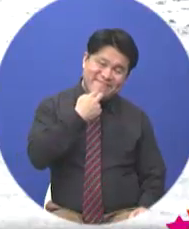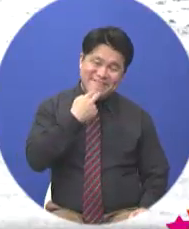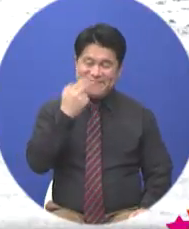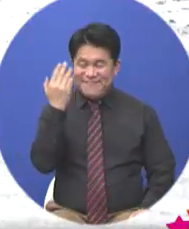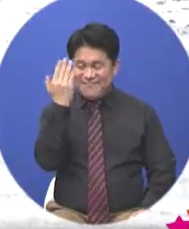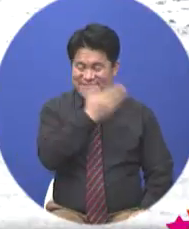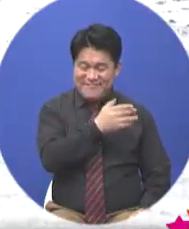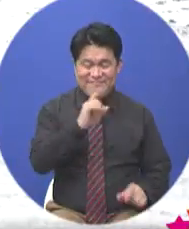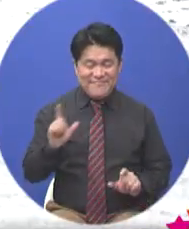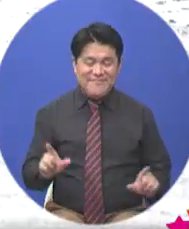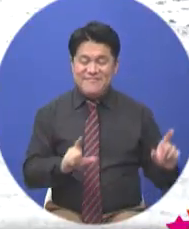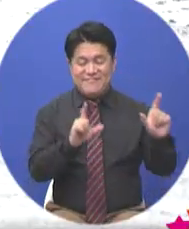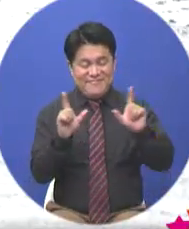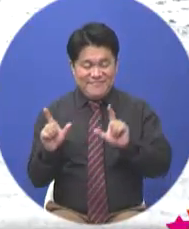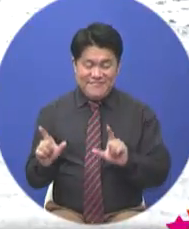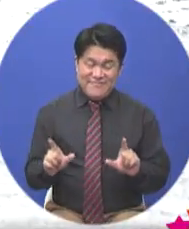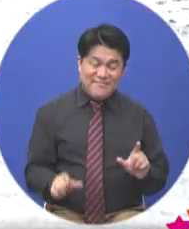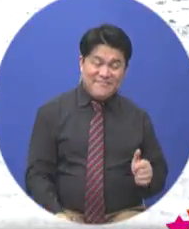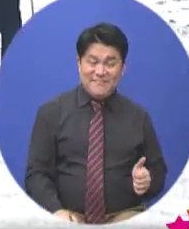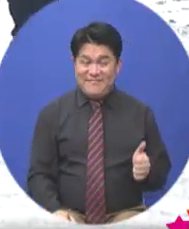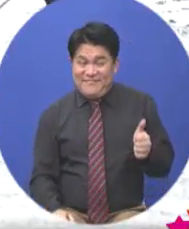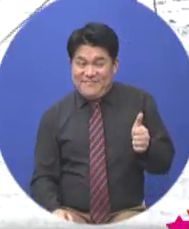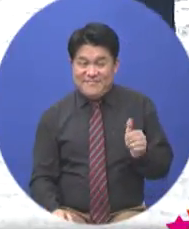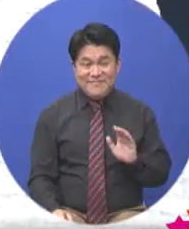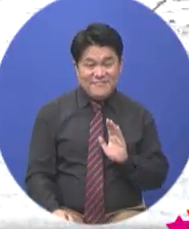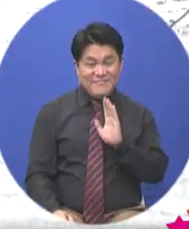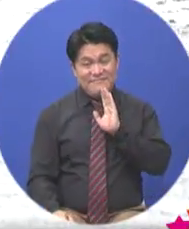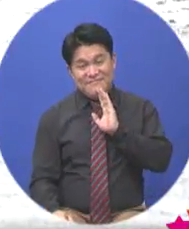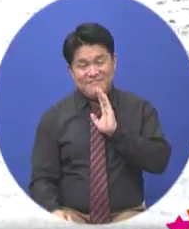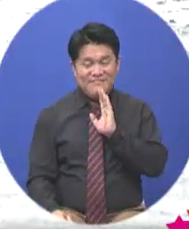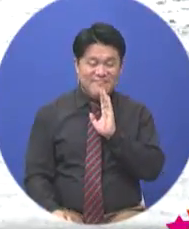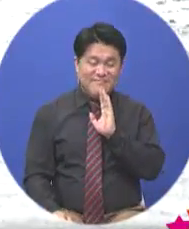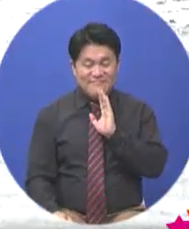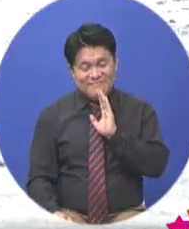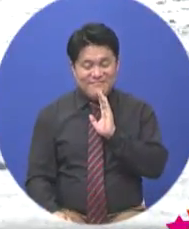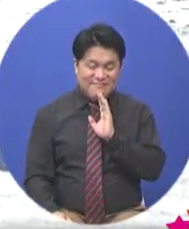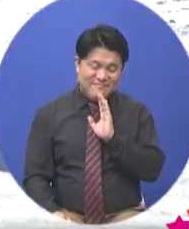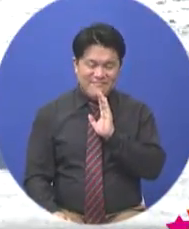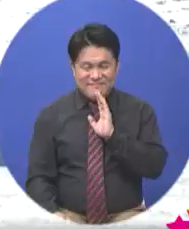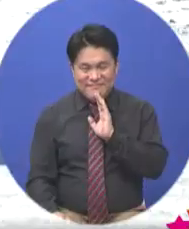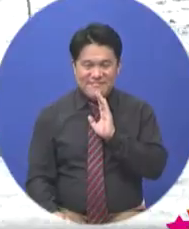요만 먹고 살면 되는 거지